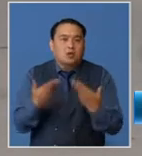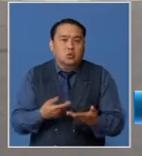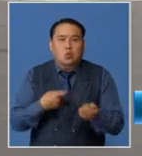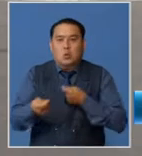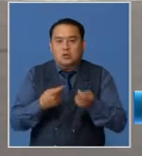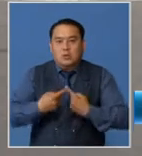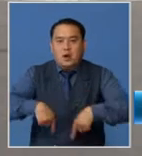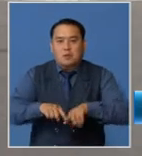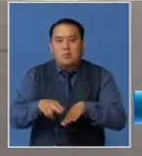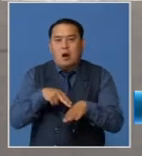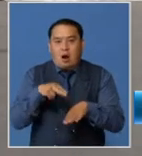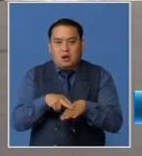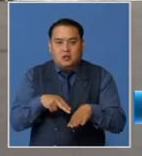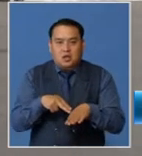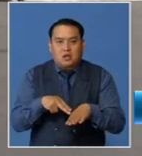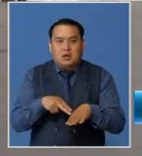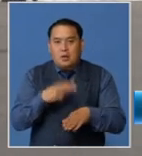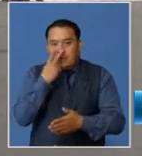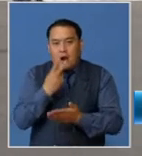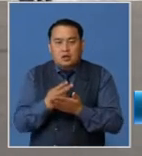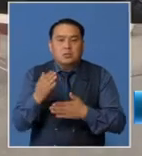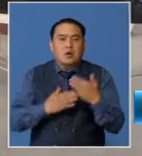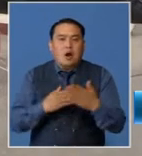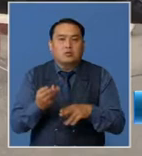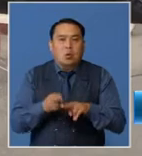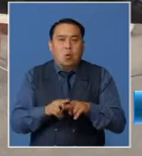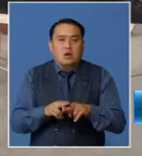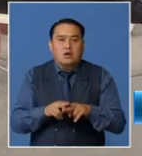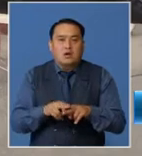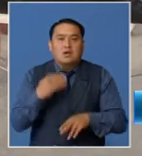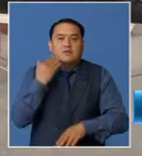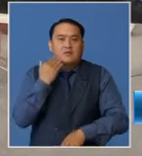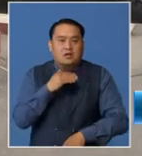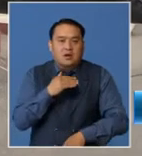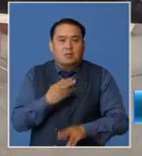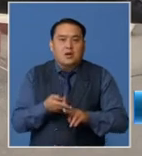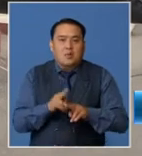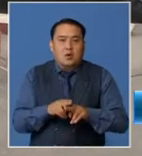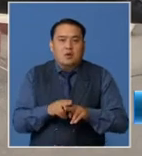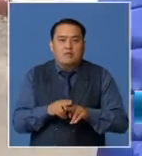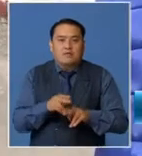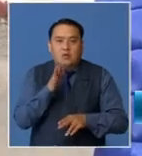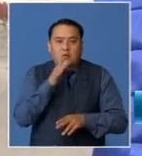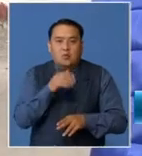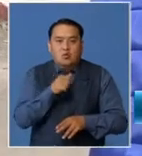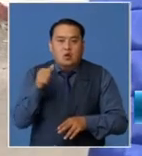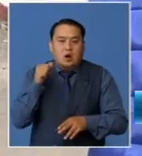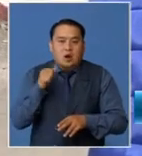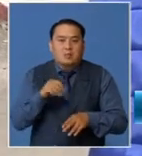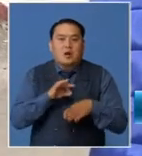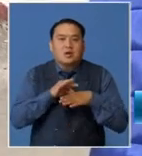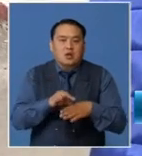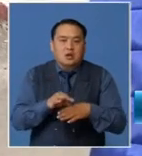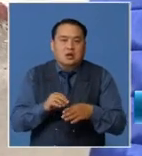к руководству департамента полиции. И, как показывает практика, такой подход весьма эффективен. К примеру, во время прошлой акции, прошедшей